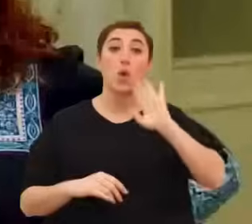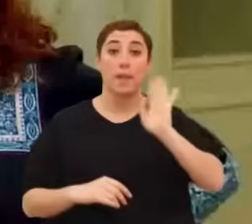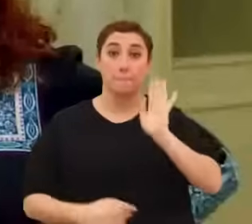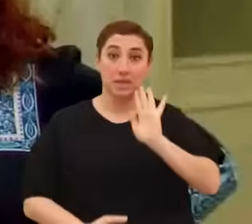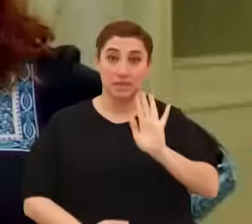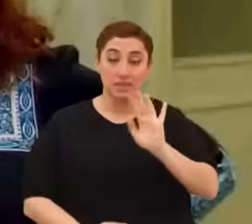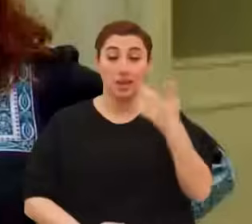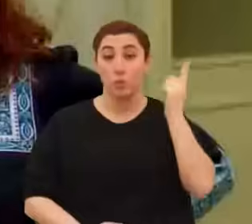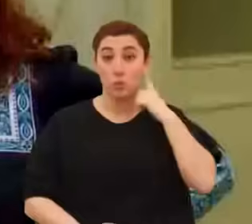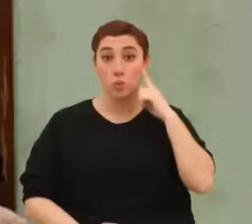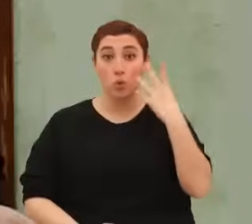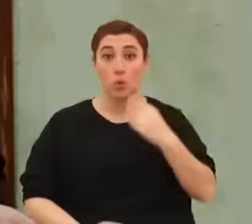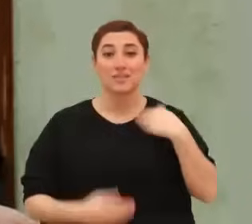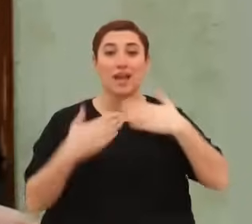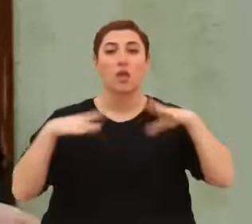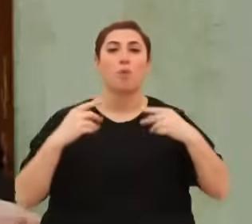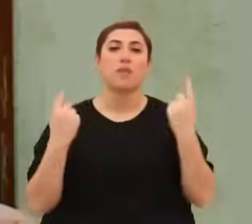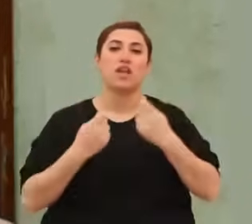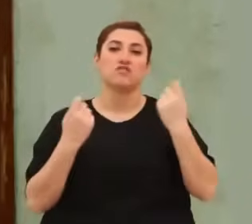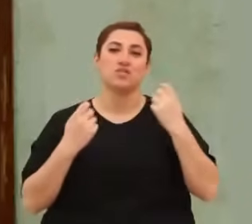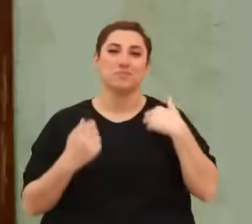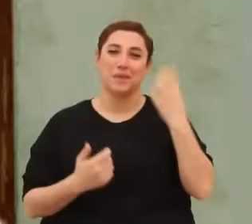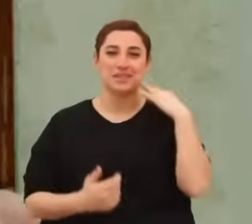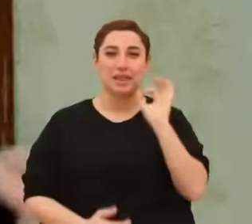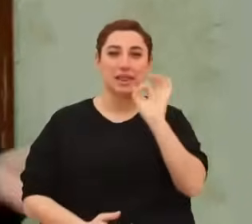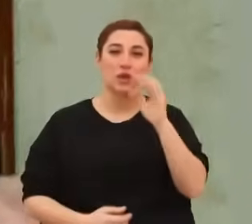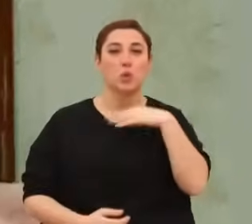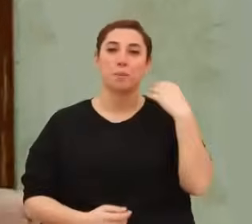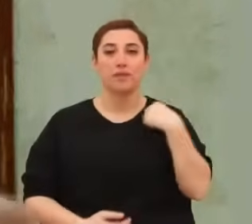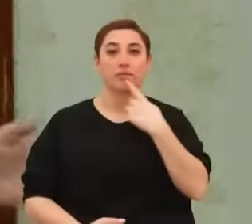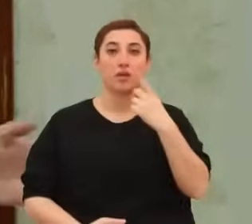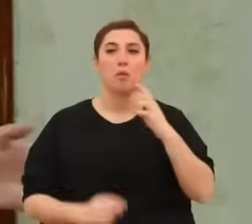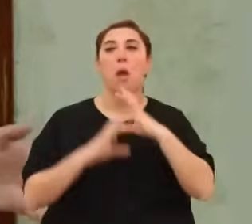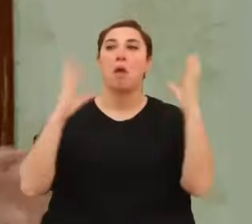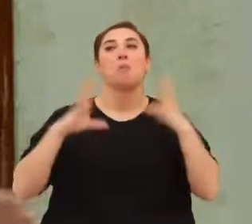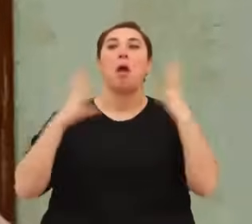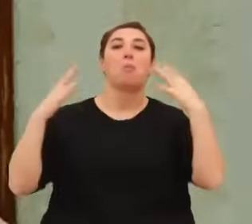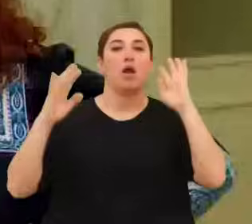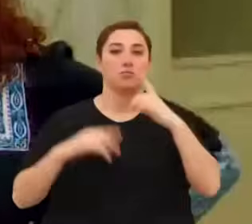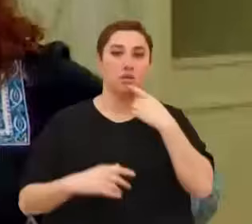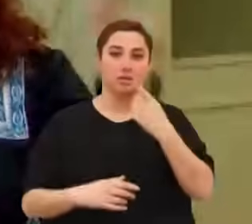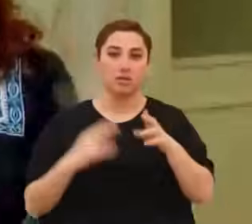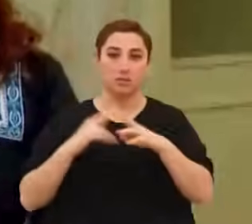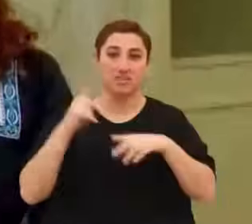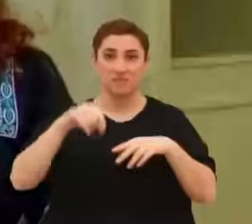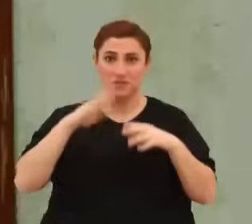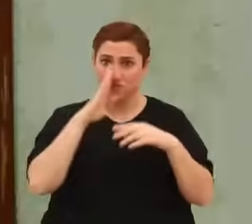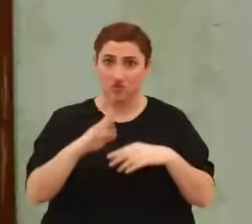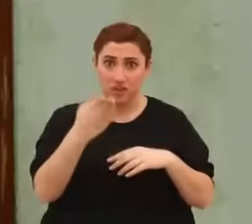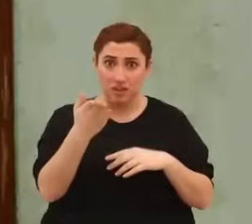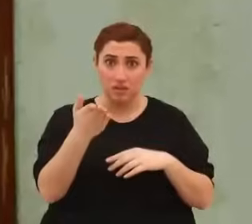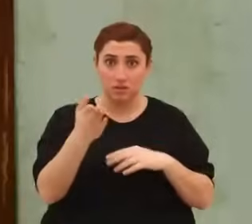bu arada. Eğer duyarsa engel olmaya çalışır. Demin hafif bir söyledim ya. Ay kurban keseceğim falan dedim. Abartmayın dedi hemen. Sen şimdi ciddisin